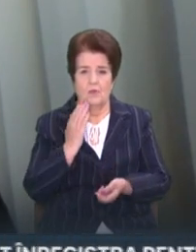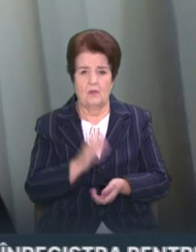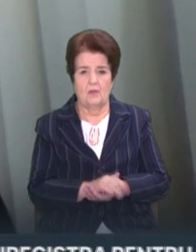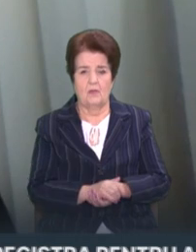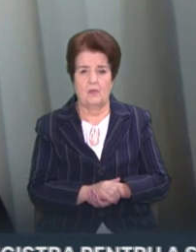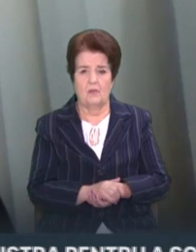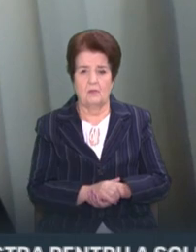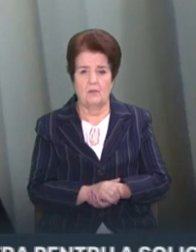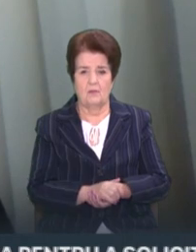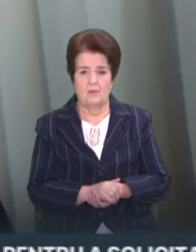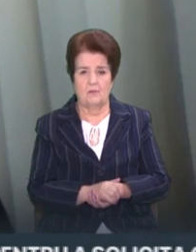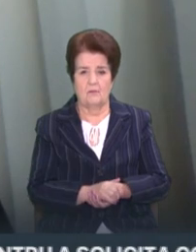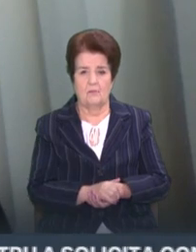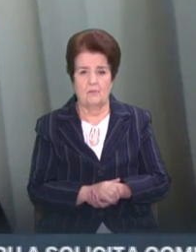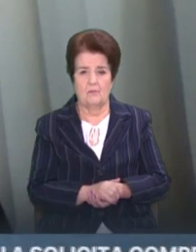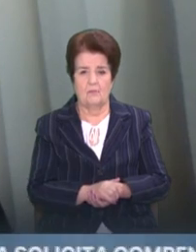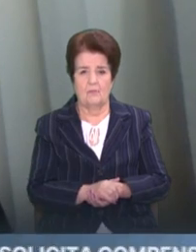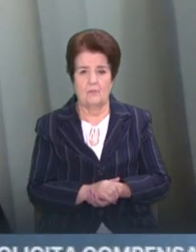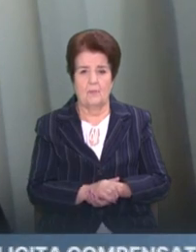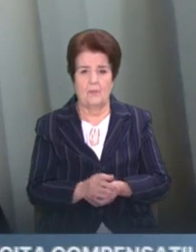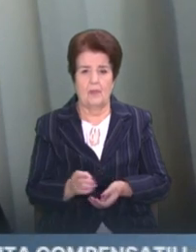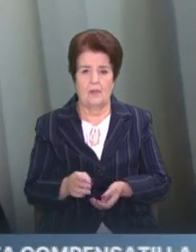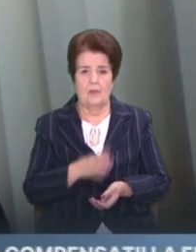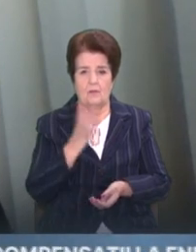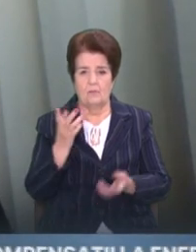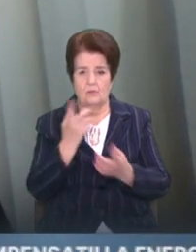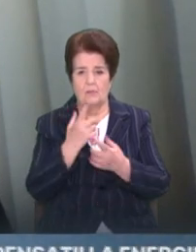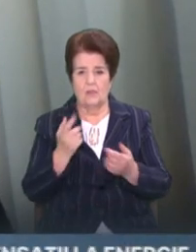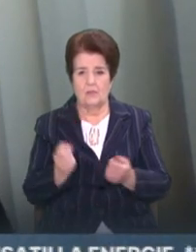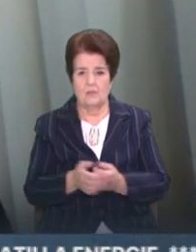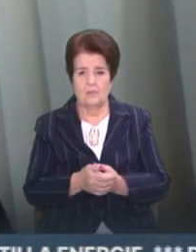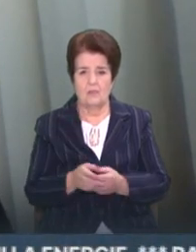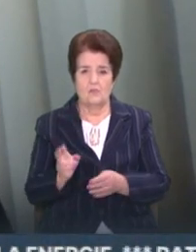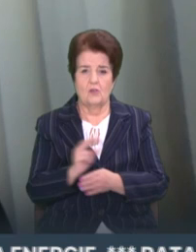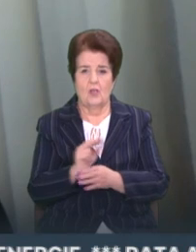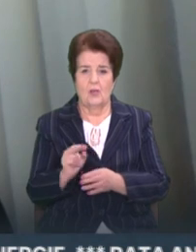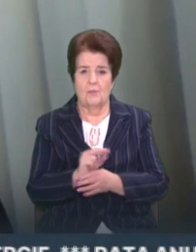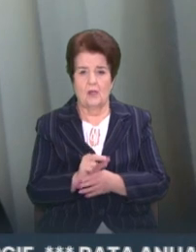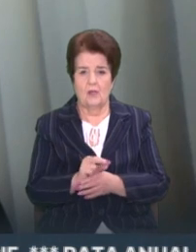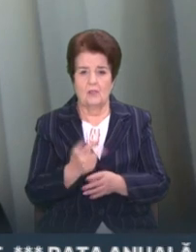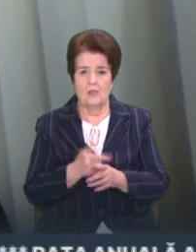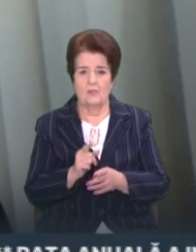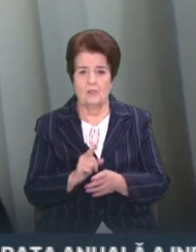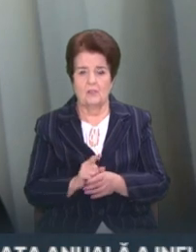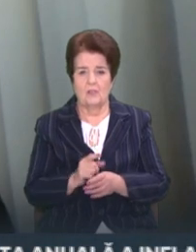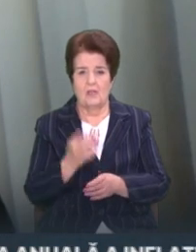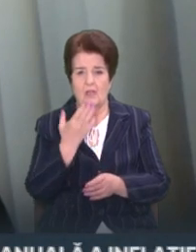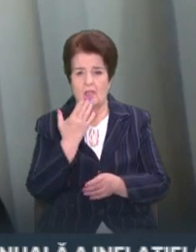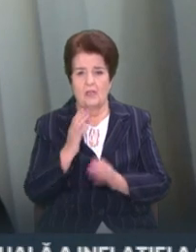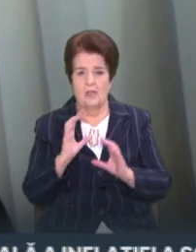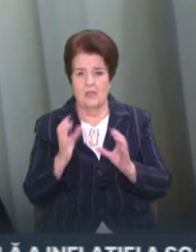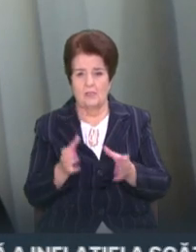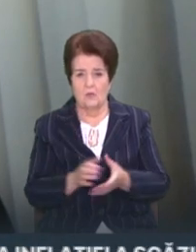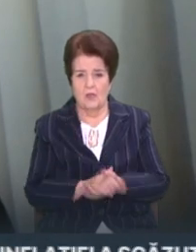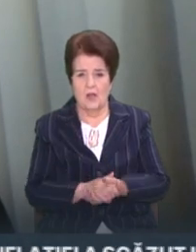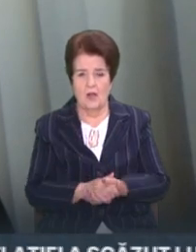acele linii, acele proiecte finalizate, care au fost anunțate și declarate ca proiect de interes național, atunci